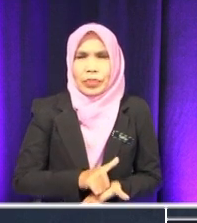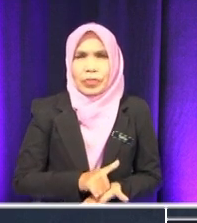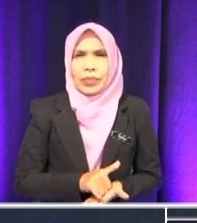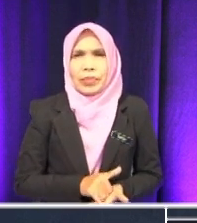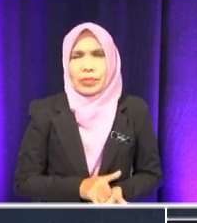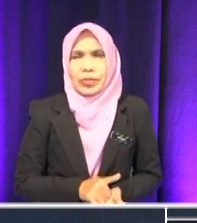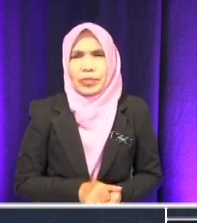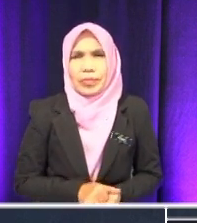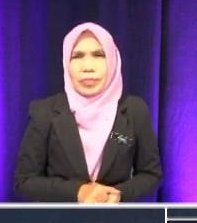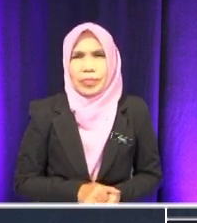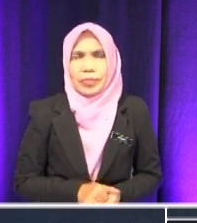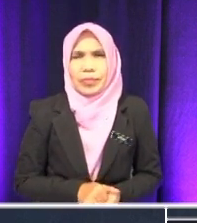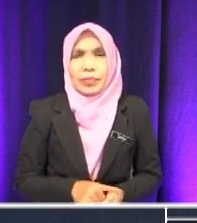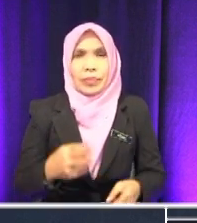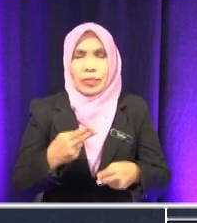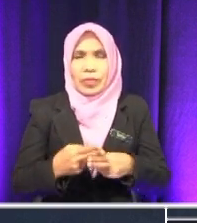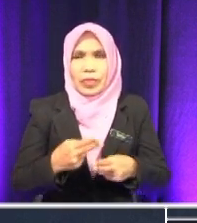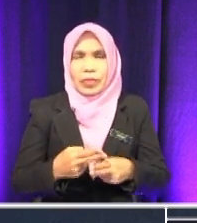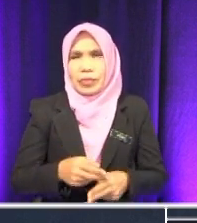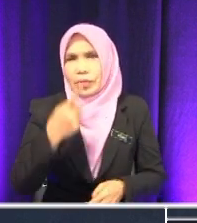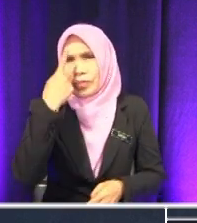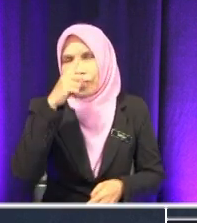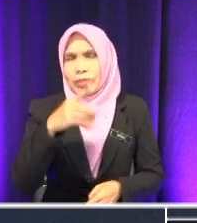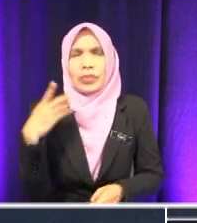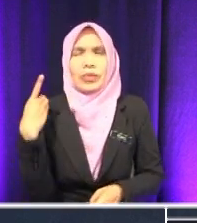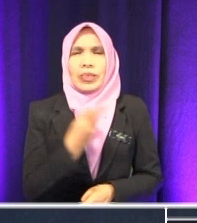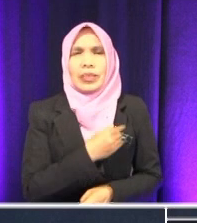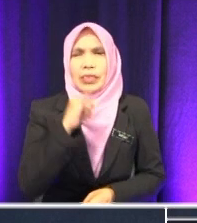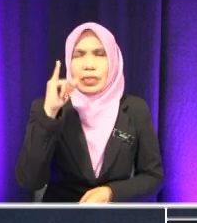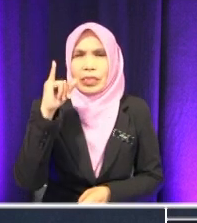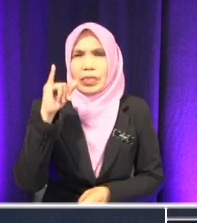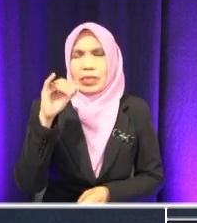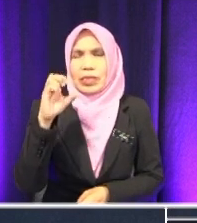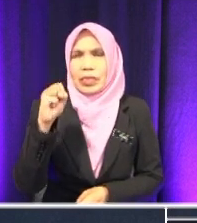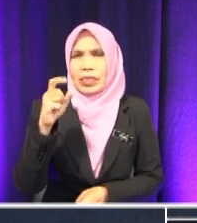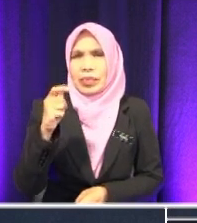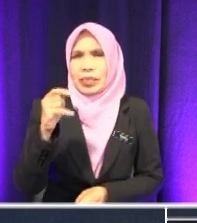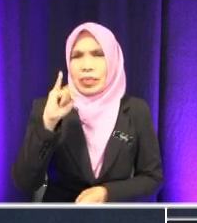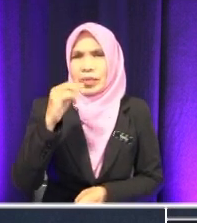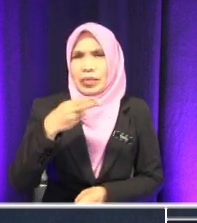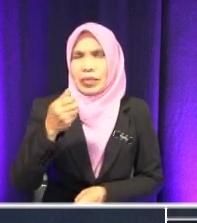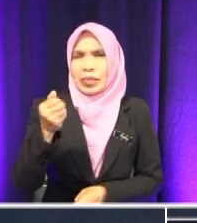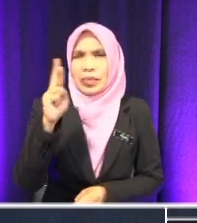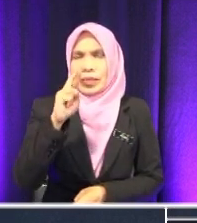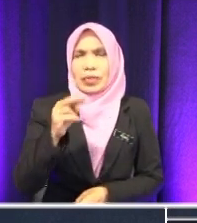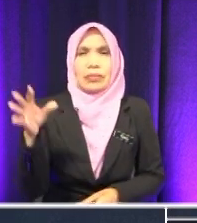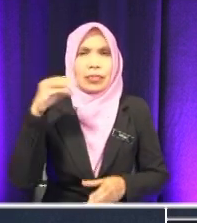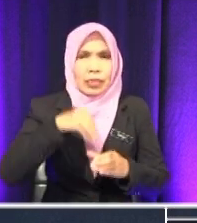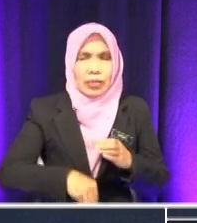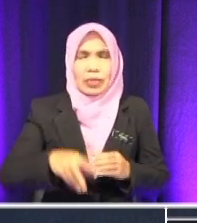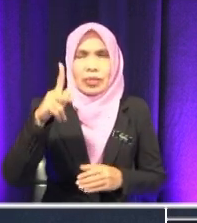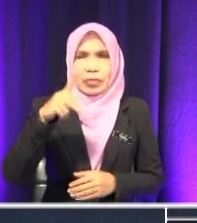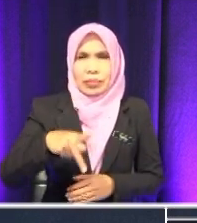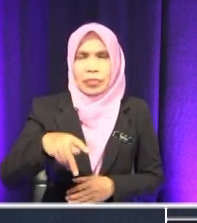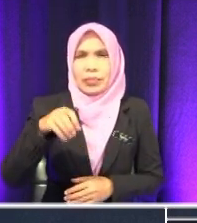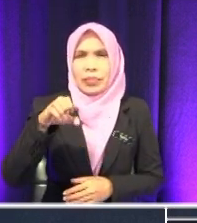3D punya nama untuk Kita istirahat di dalam pangkalan data Oke jadi jawaban yang paling tepat adalah